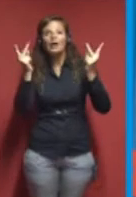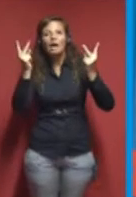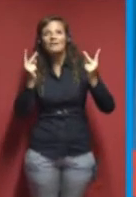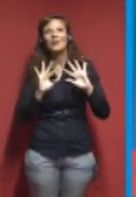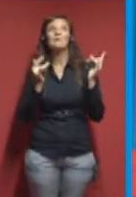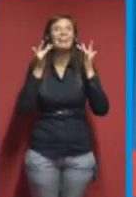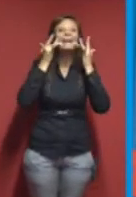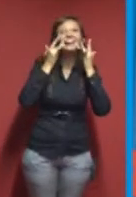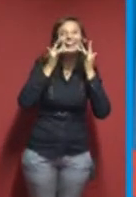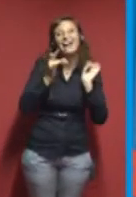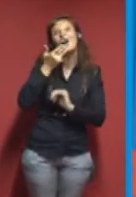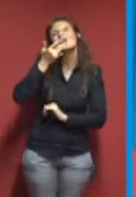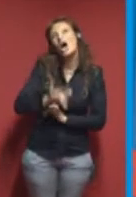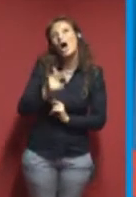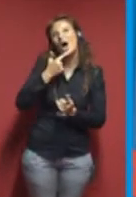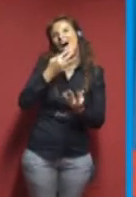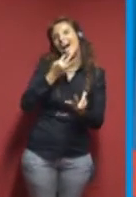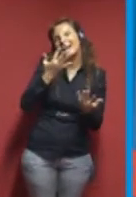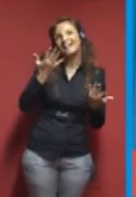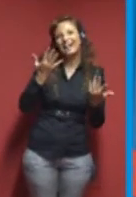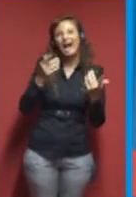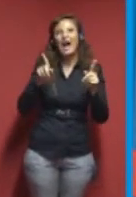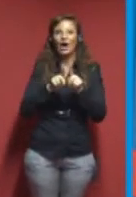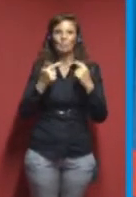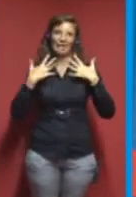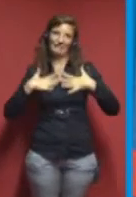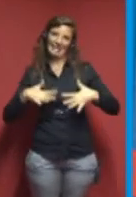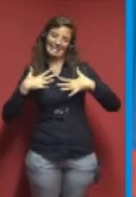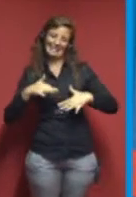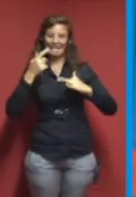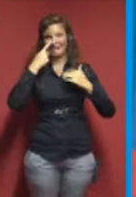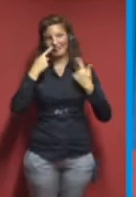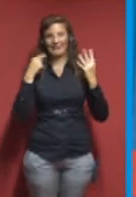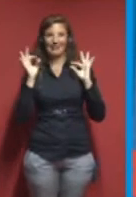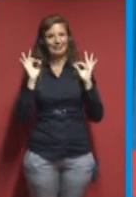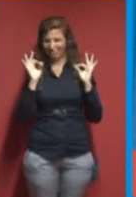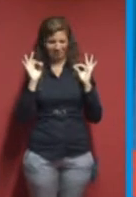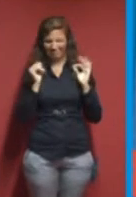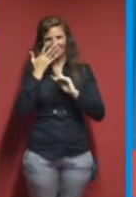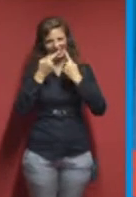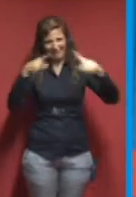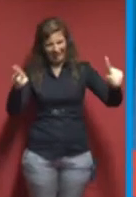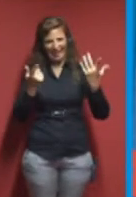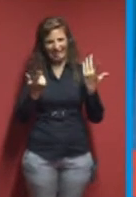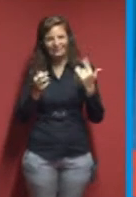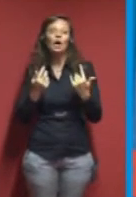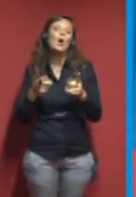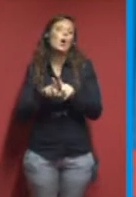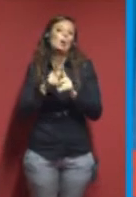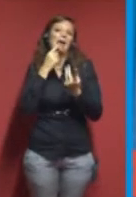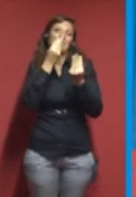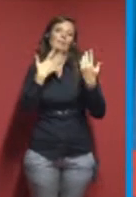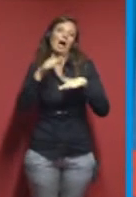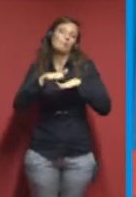rosa e che non fossero solo abbigliate come alcune bambole che vediamo